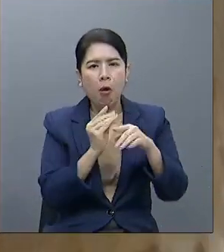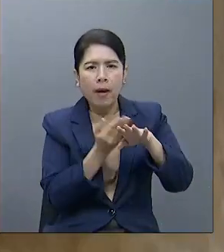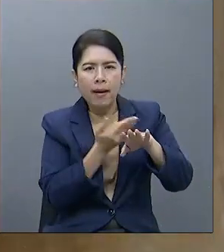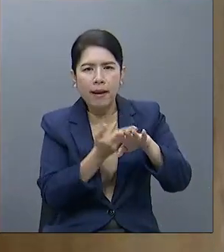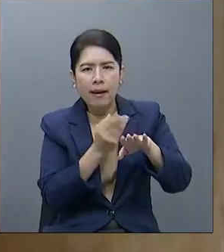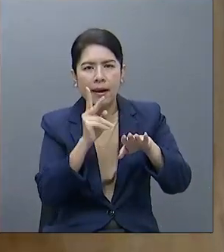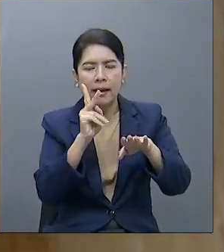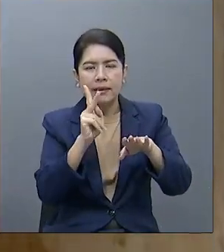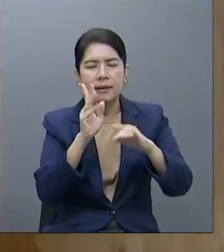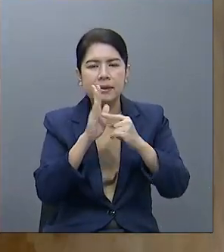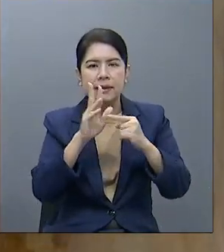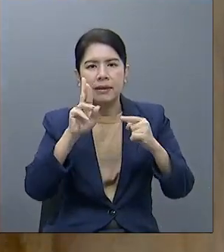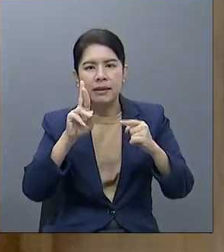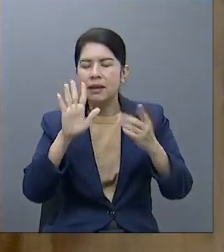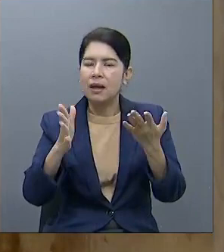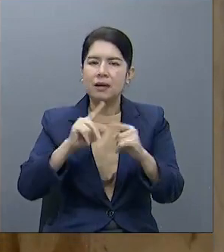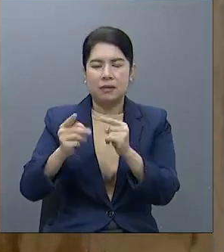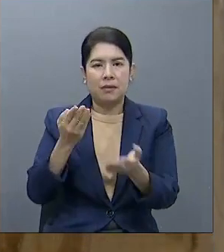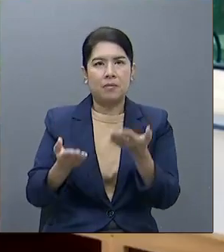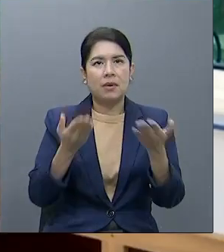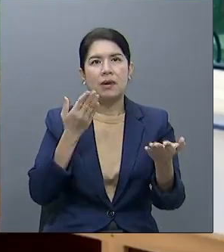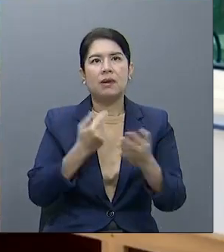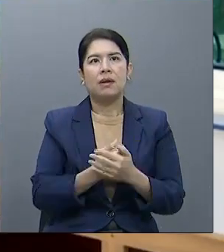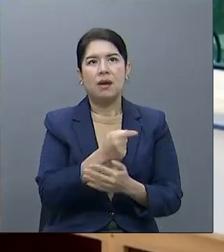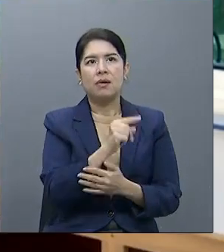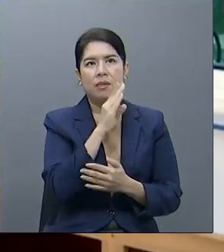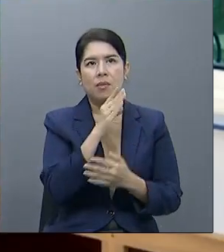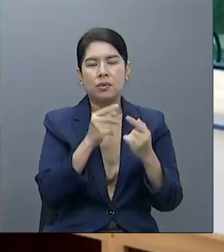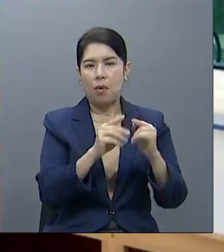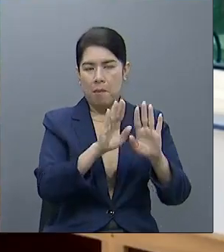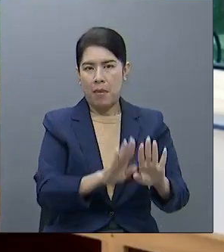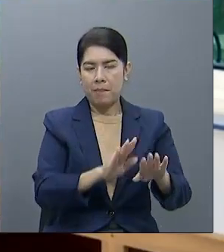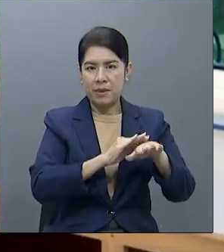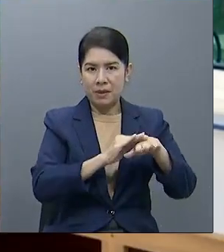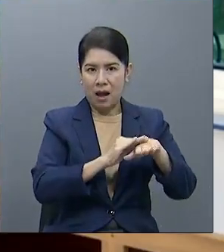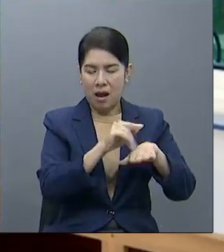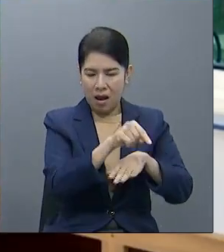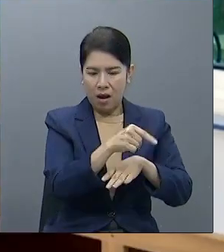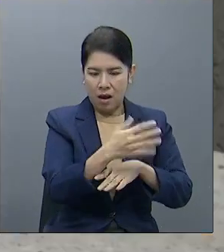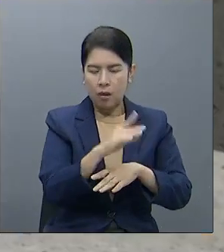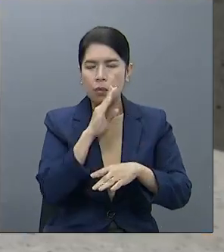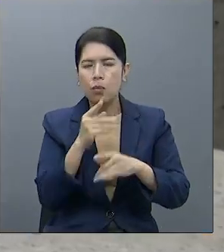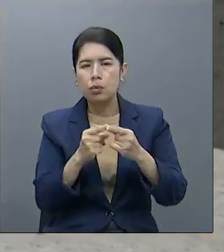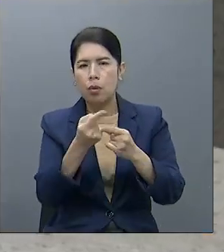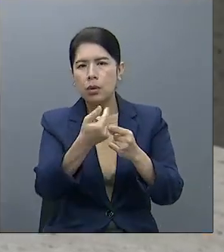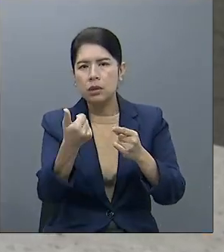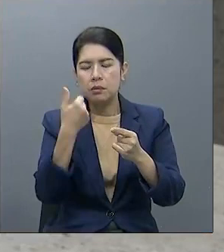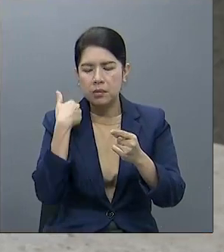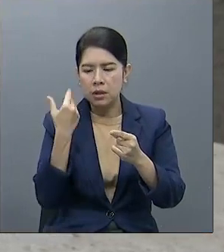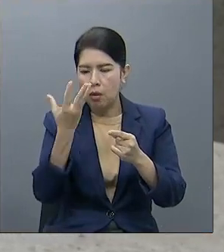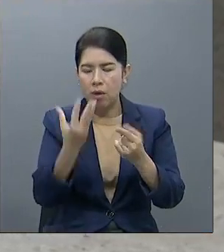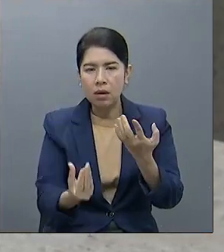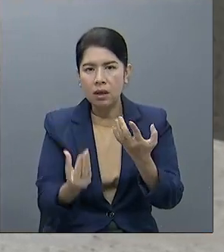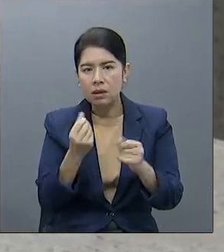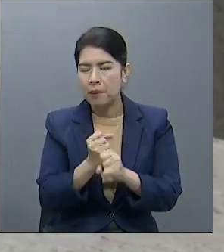นี้ส่วนที่เหลือจากที่เราไม่ได้เอาไปแปรรูปเป็นผลิตภัณฑ์หลักส่วนนี้จะเป็นเศษเหลือทั้งหมดผลิตภัณฑ์นี้นะคะเ